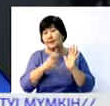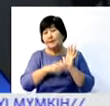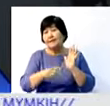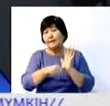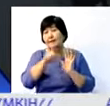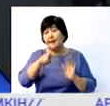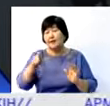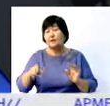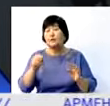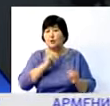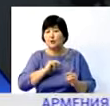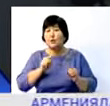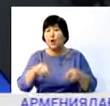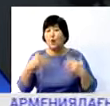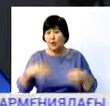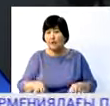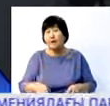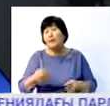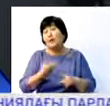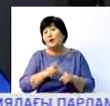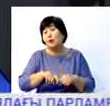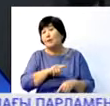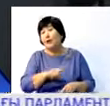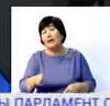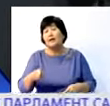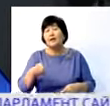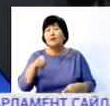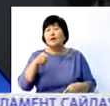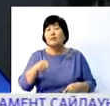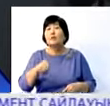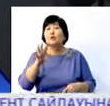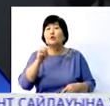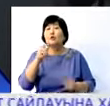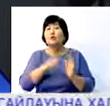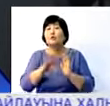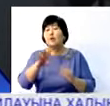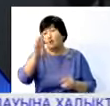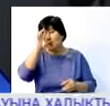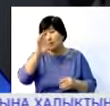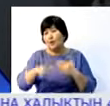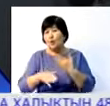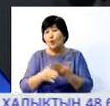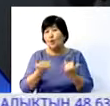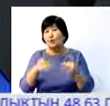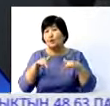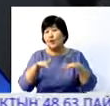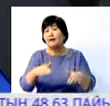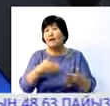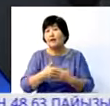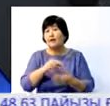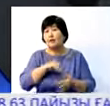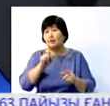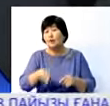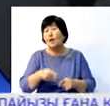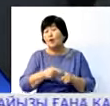1986 азамат тұрақты жұмысқа орналасты. Сонымен қатар 1474 азамат мемлекеттік қолдау шараларына тартылды. Жалпы